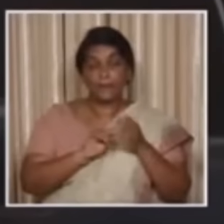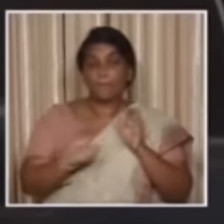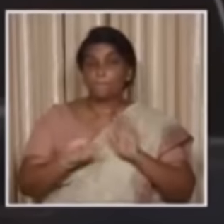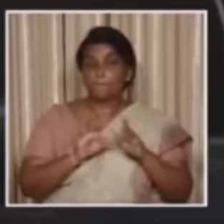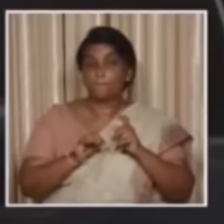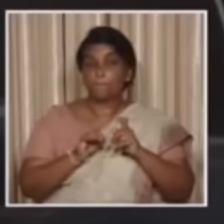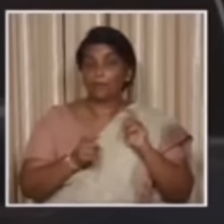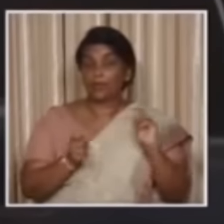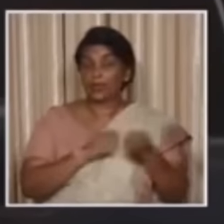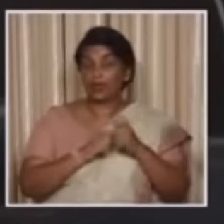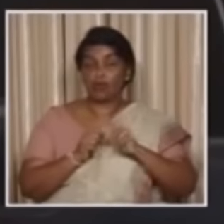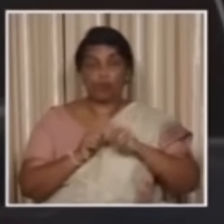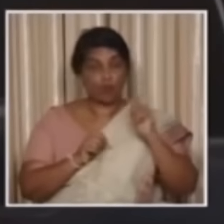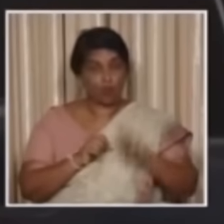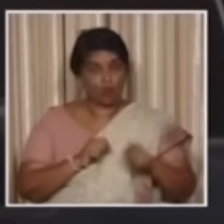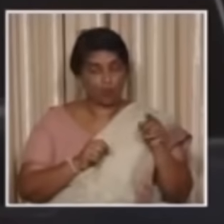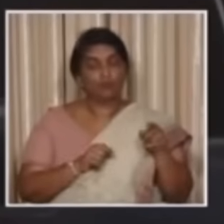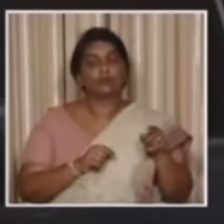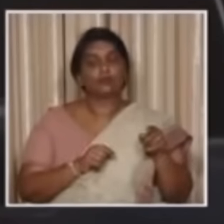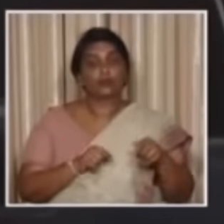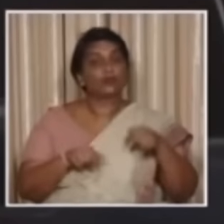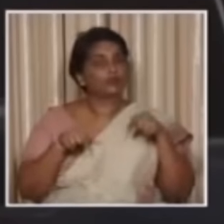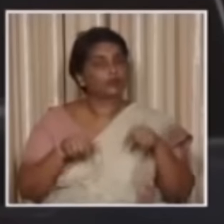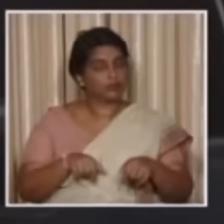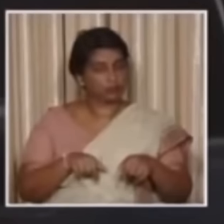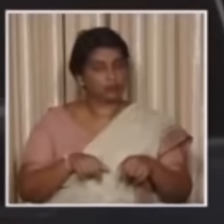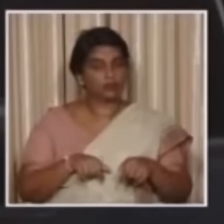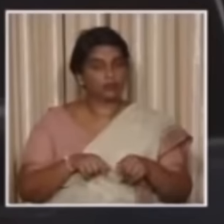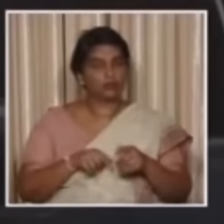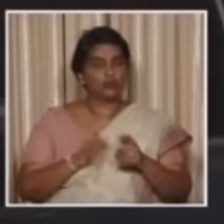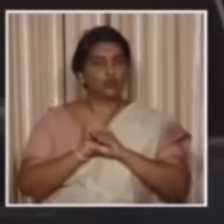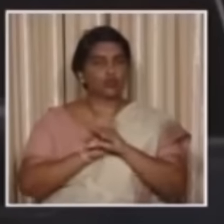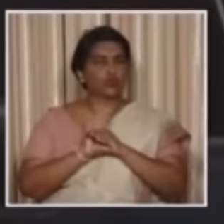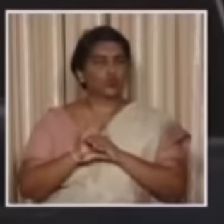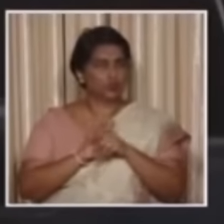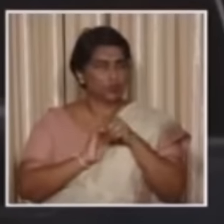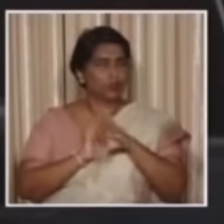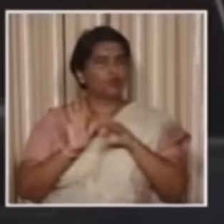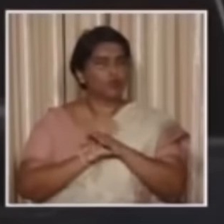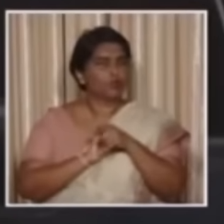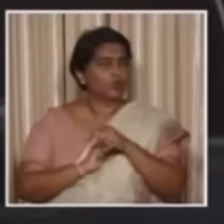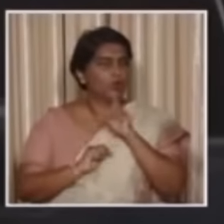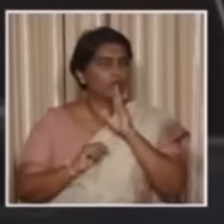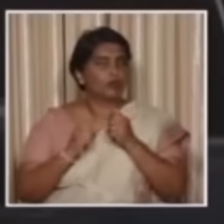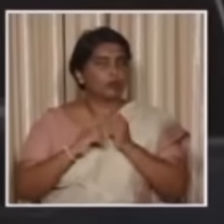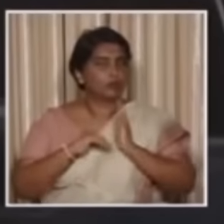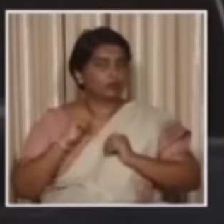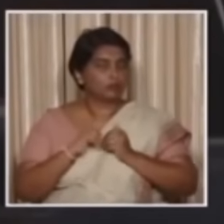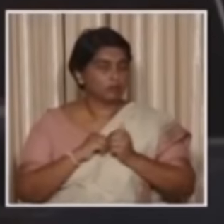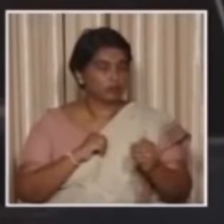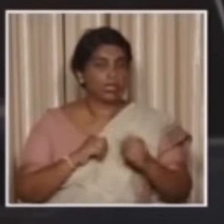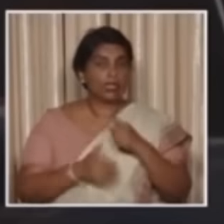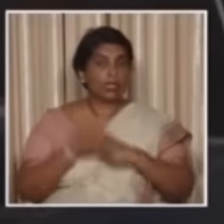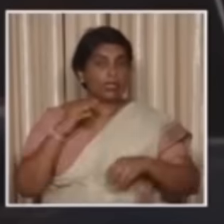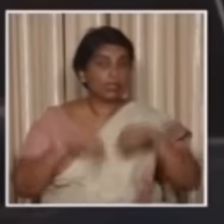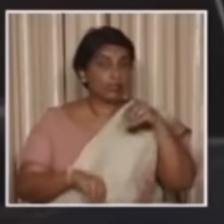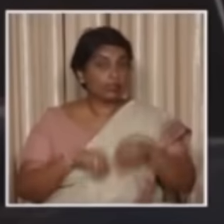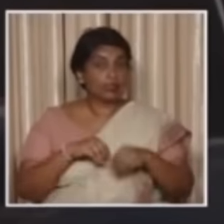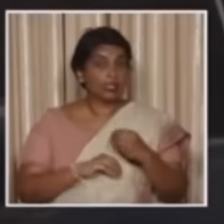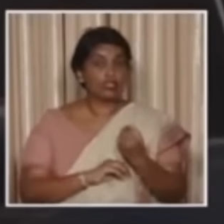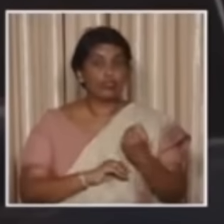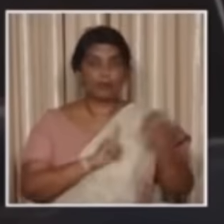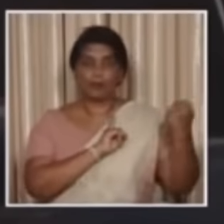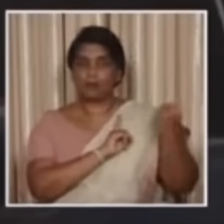මණ්ඩල ක්‍රිකට් බෝඩ් එක අද සූදුවක් කියන්නේ මේ සූදුව ක්‍රියාත්මක වෙන්නේ දේශපාලන රැකවරණයේ හයියත්